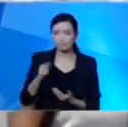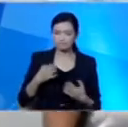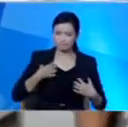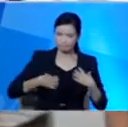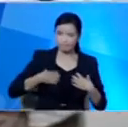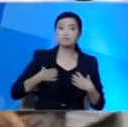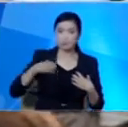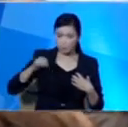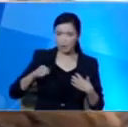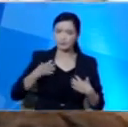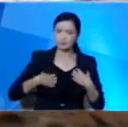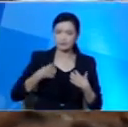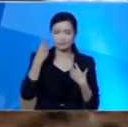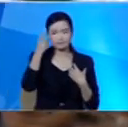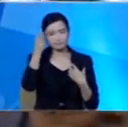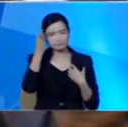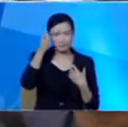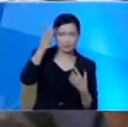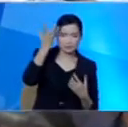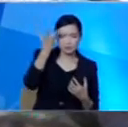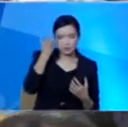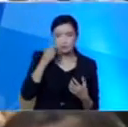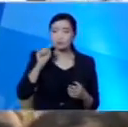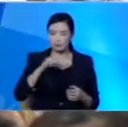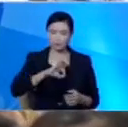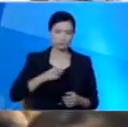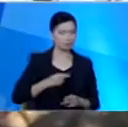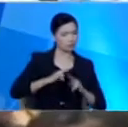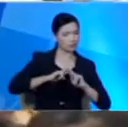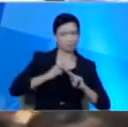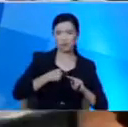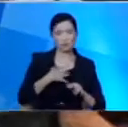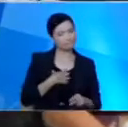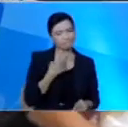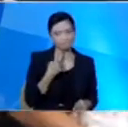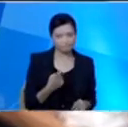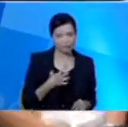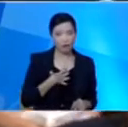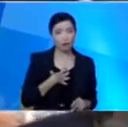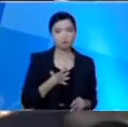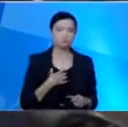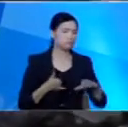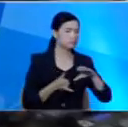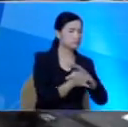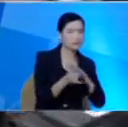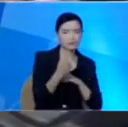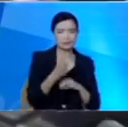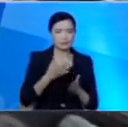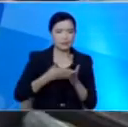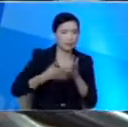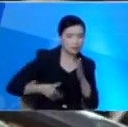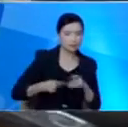ข์ใช่ไหมลูกทุกข์ลูกกังวลลูกเครียดลูกรู้สึกตัวเองอยากตายไปไหนก็ไม่ได้ไม่สะดวกเ